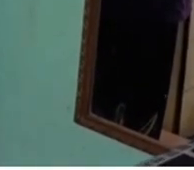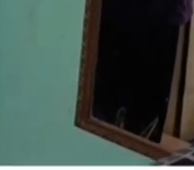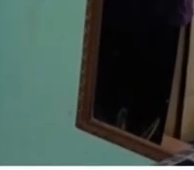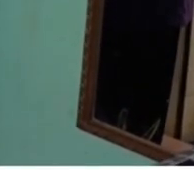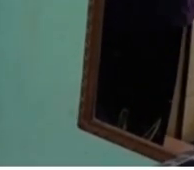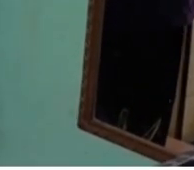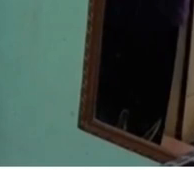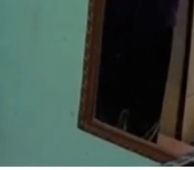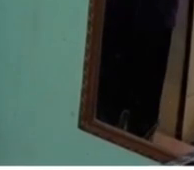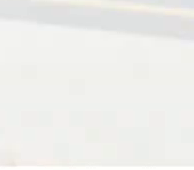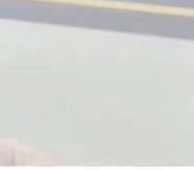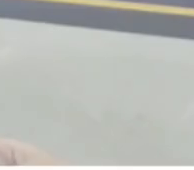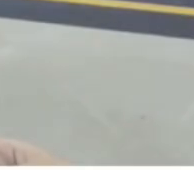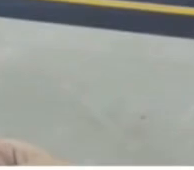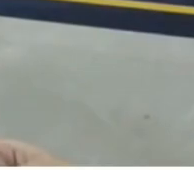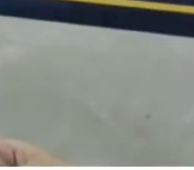y